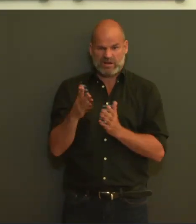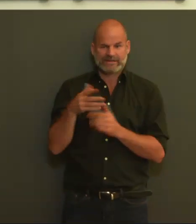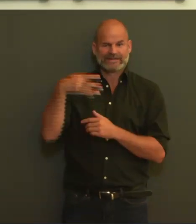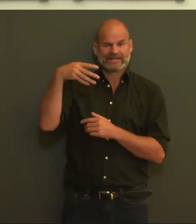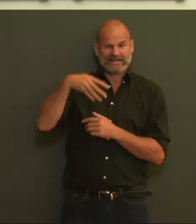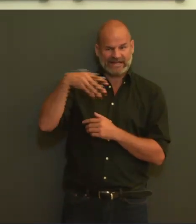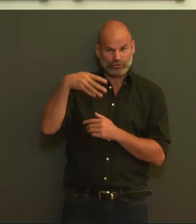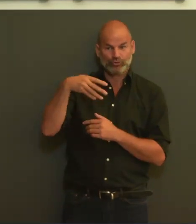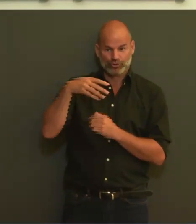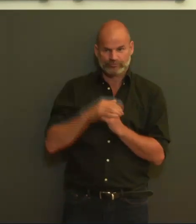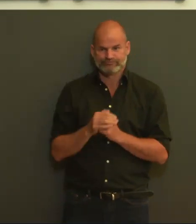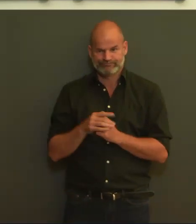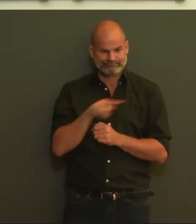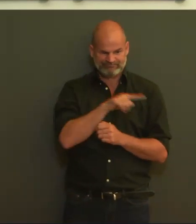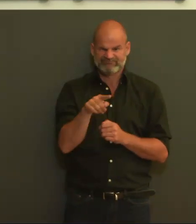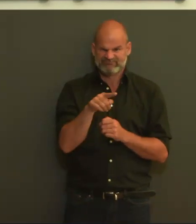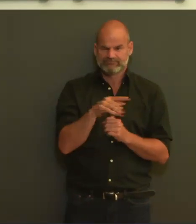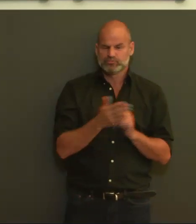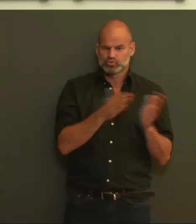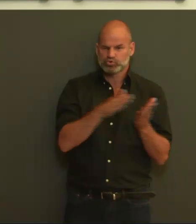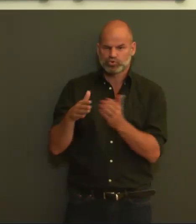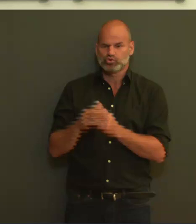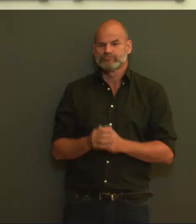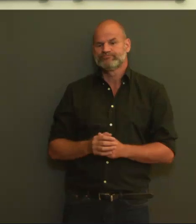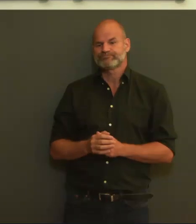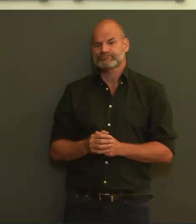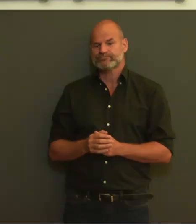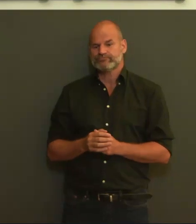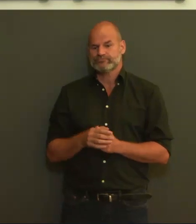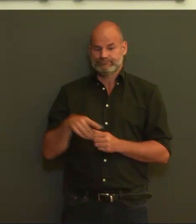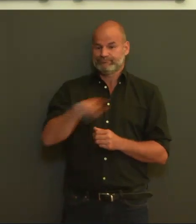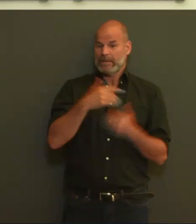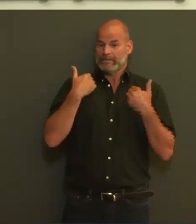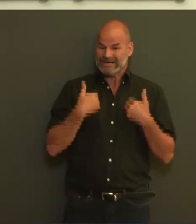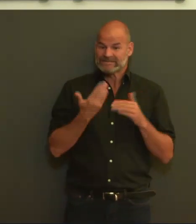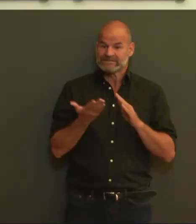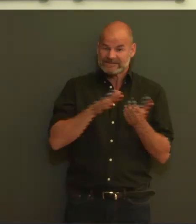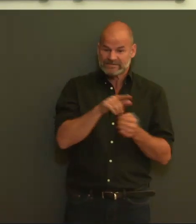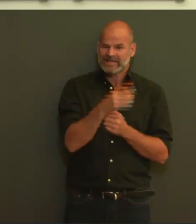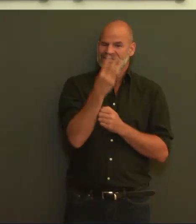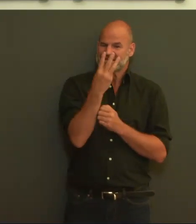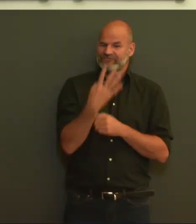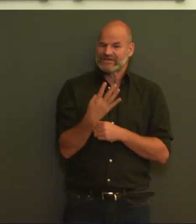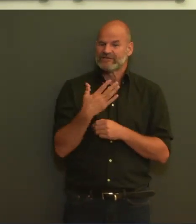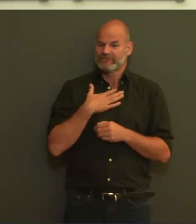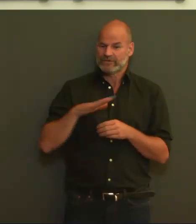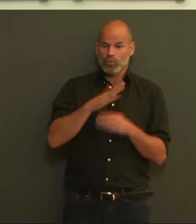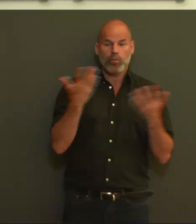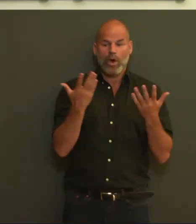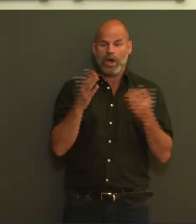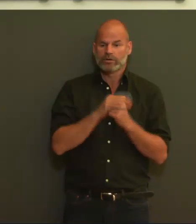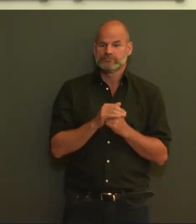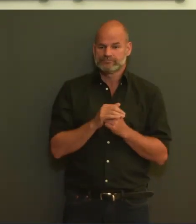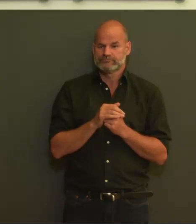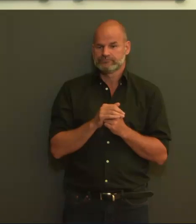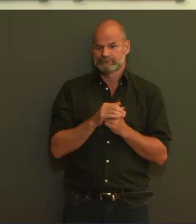3/4 van deze overleden personen waren rusthuisbewoners. Deze mensen zijn ofwel overleden in het